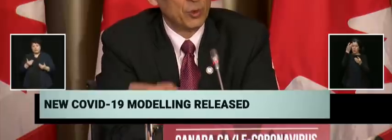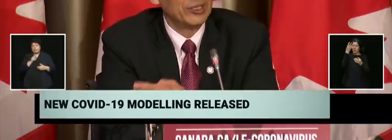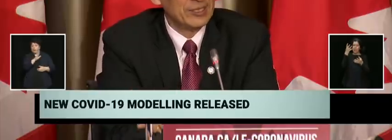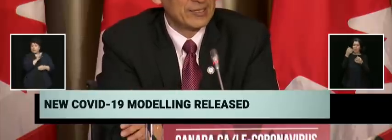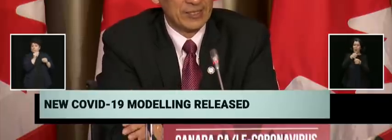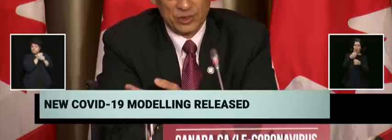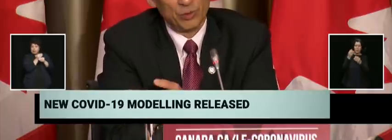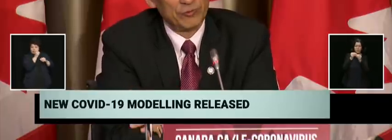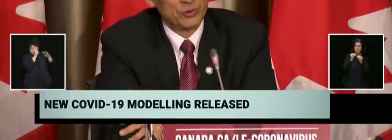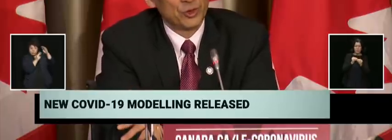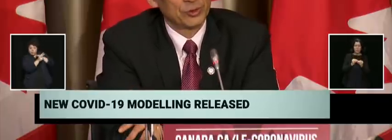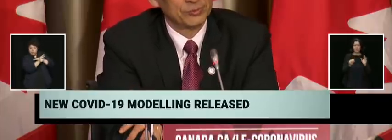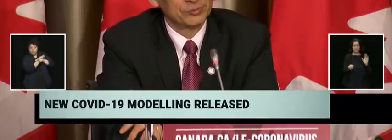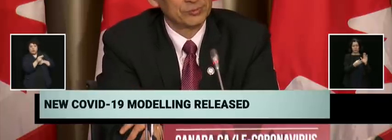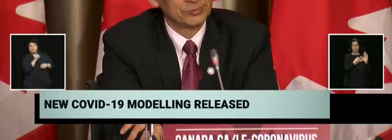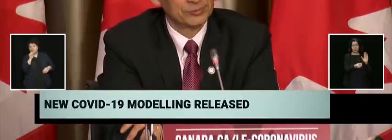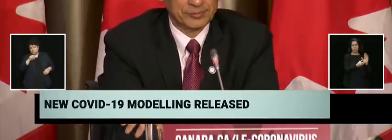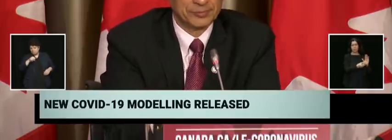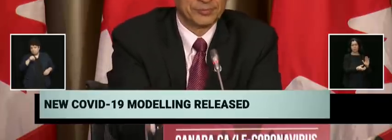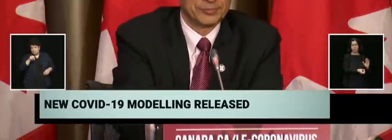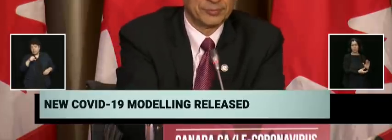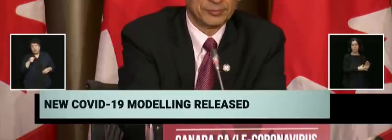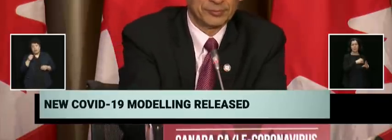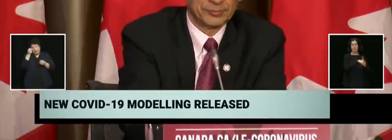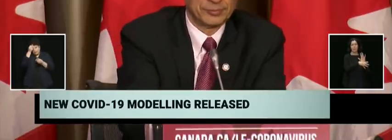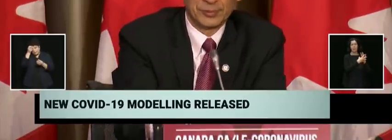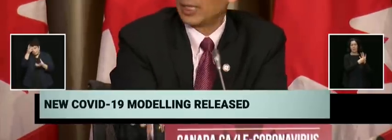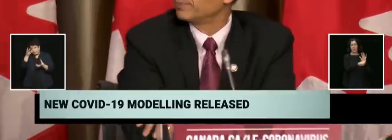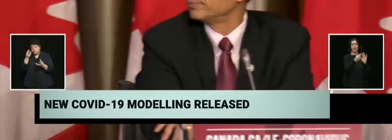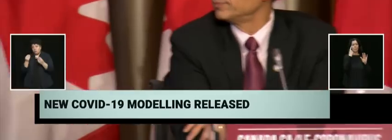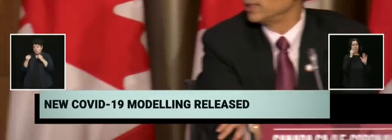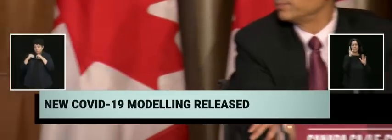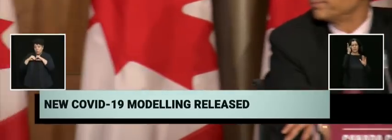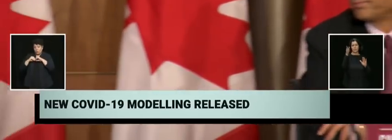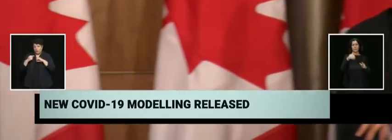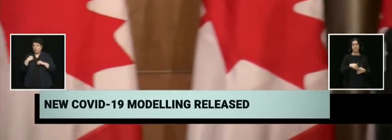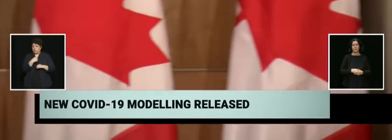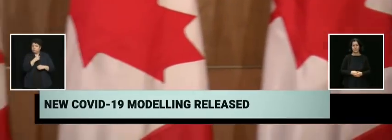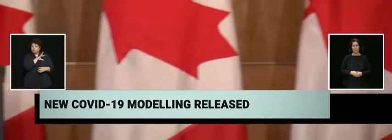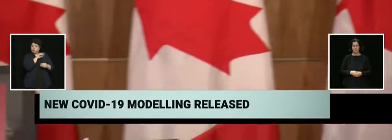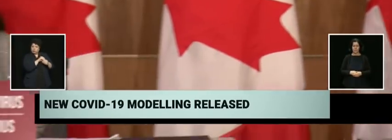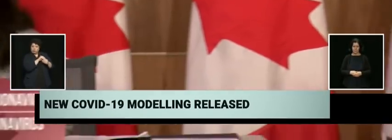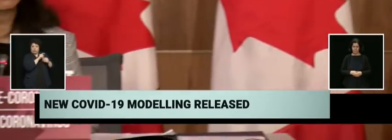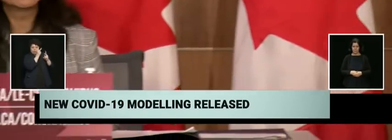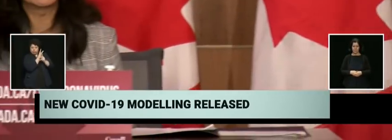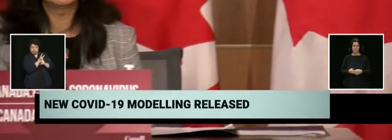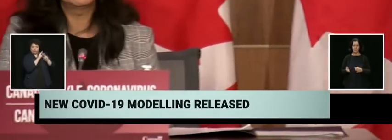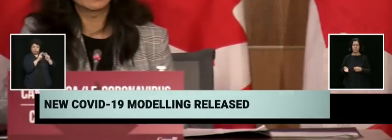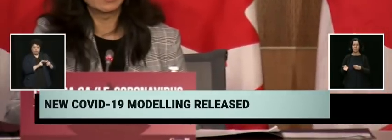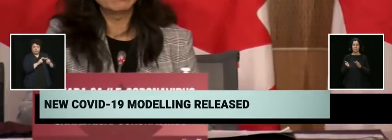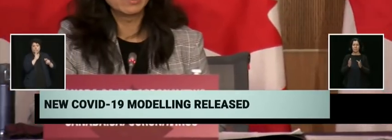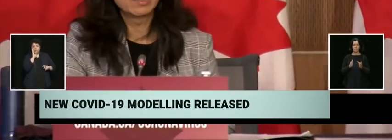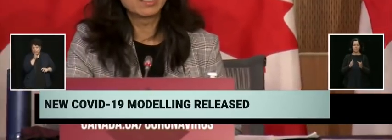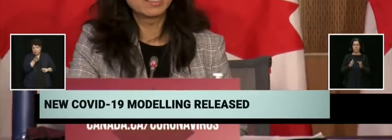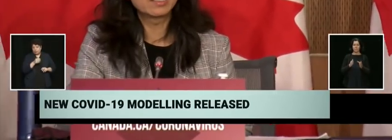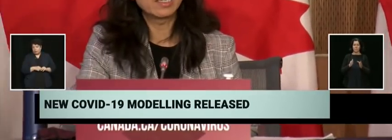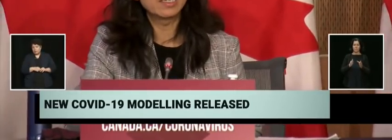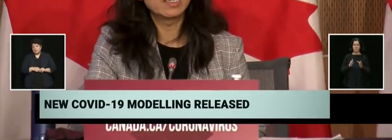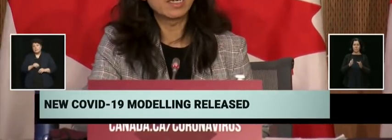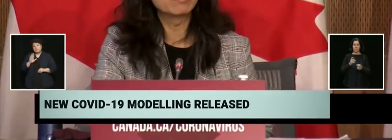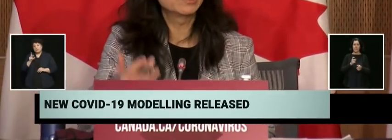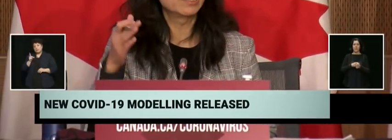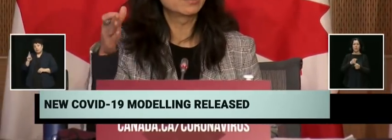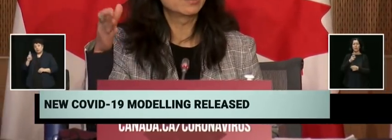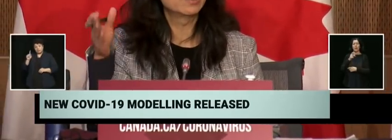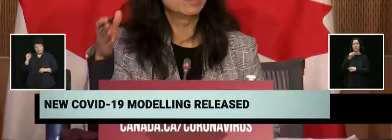analyses, modélisation au futur. So this is just modeling data. What we have asked for, though, is any time there's